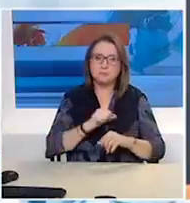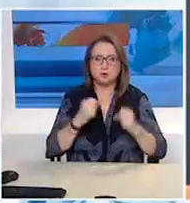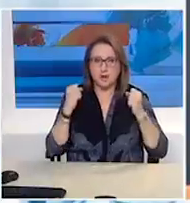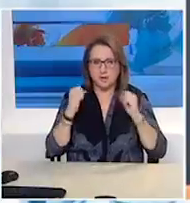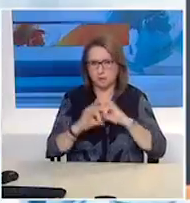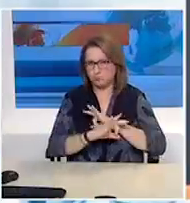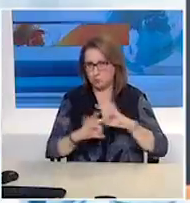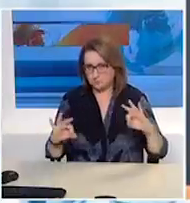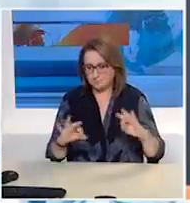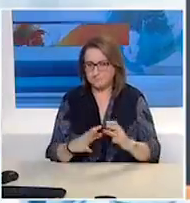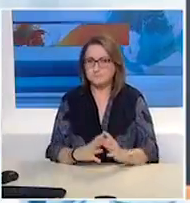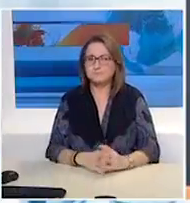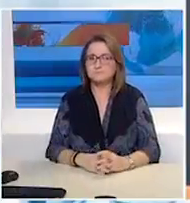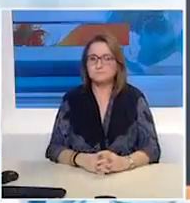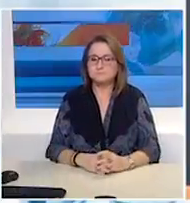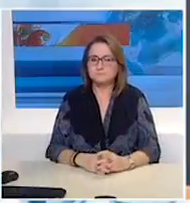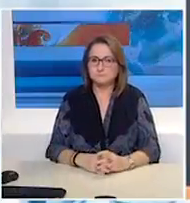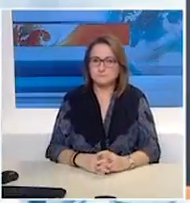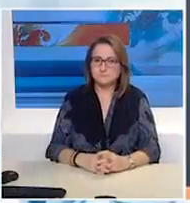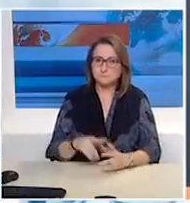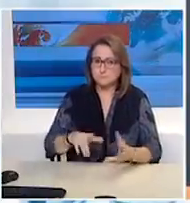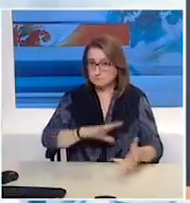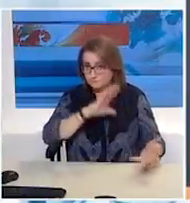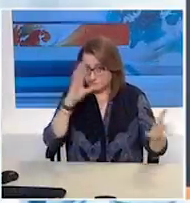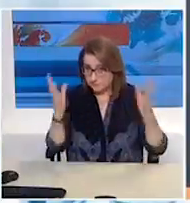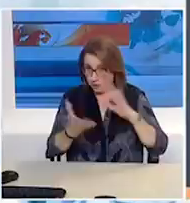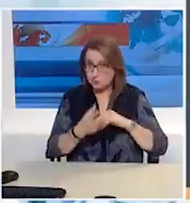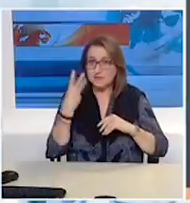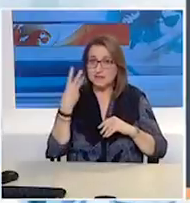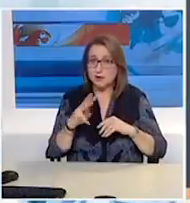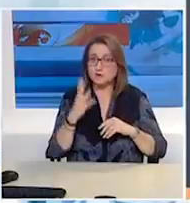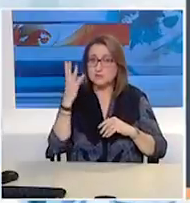καλά. Σε παγκόσμιο επίπεδο έχουν καταγραφεί